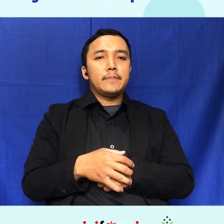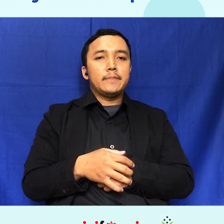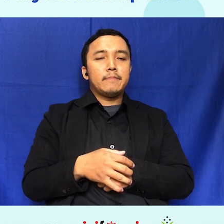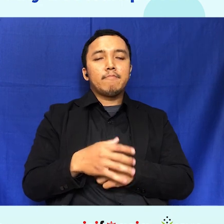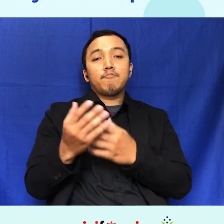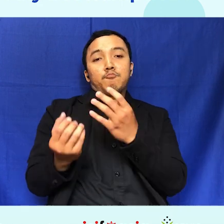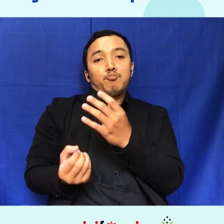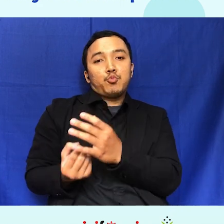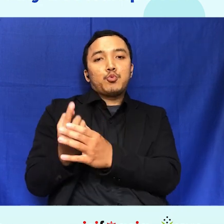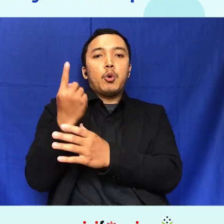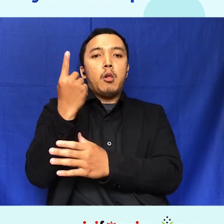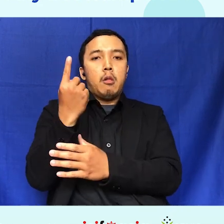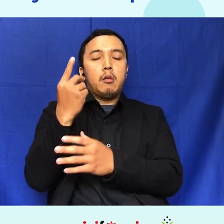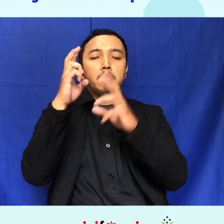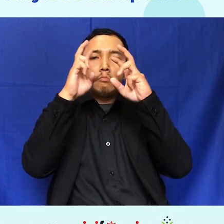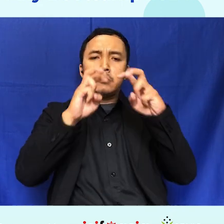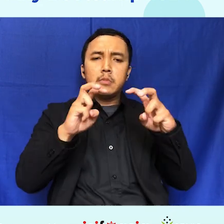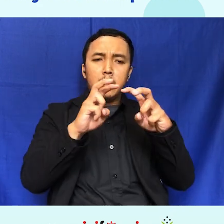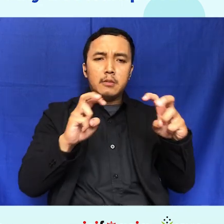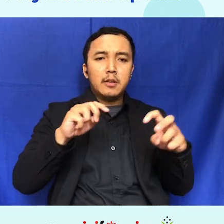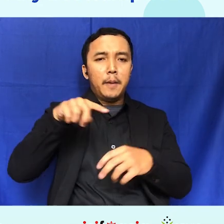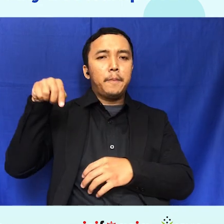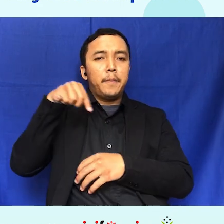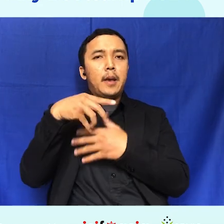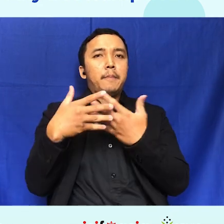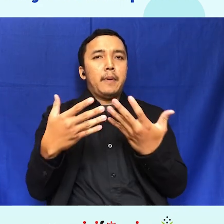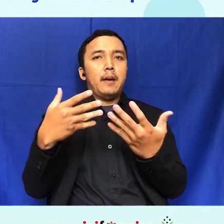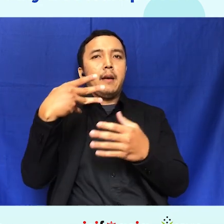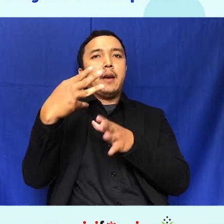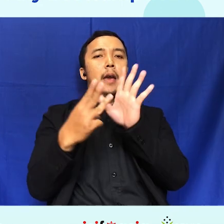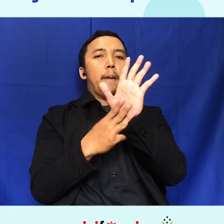Output dari riset kami adalah sebuah empathy map.